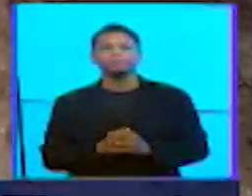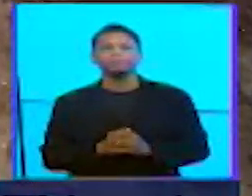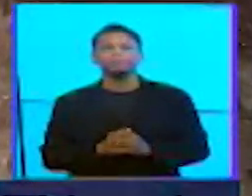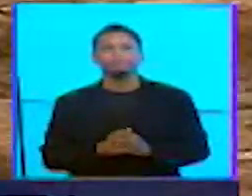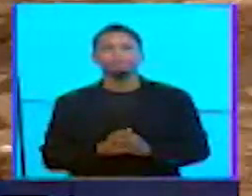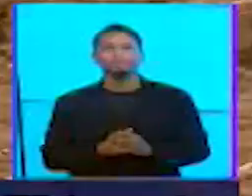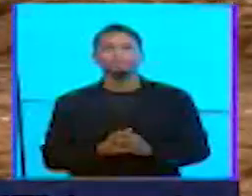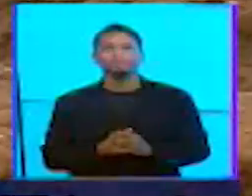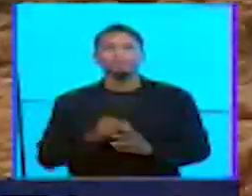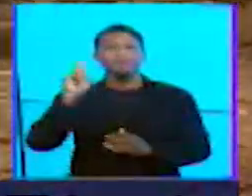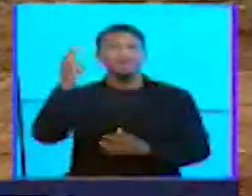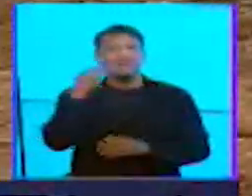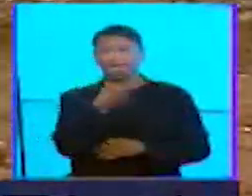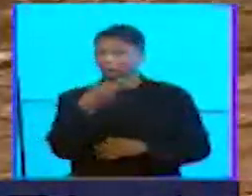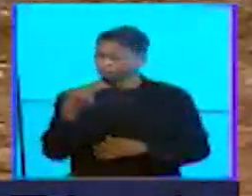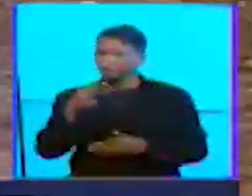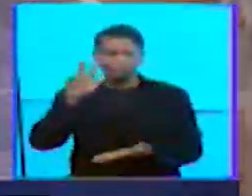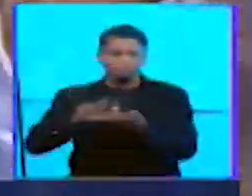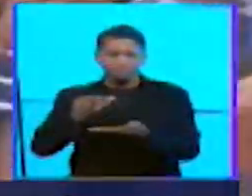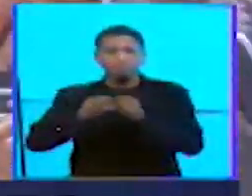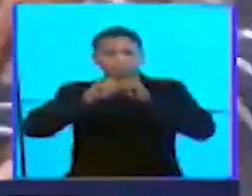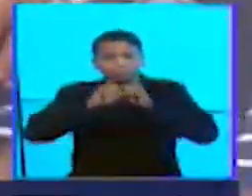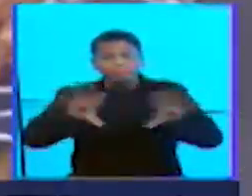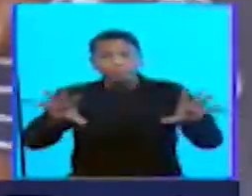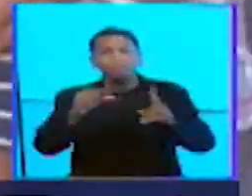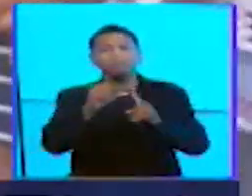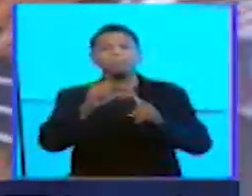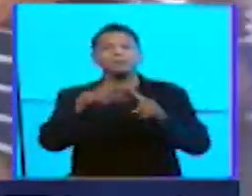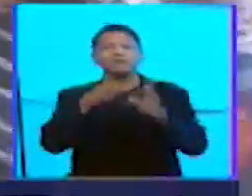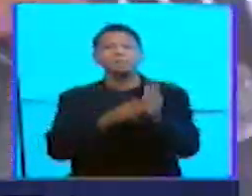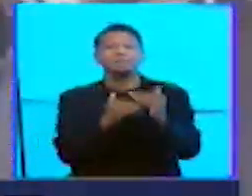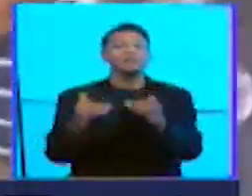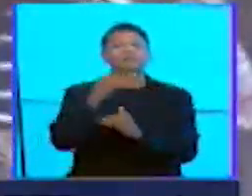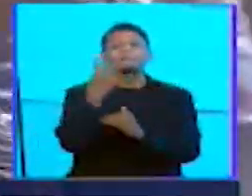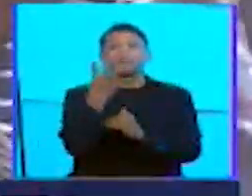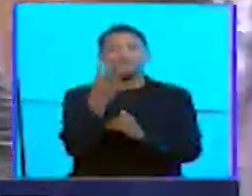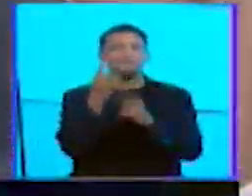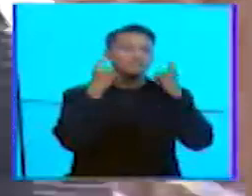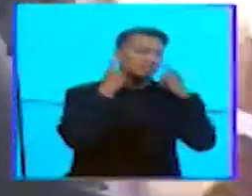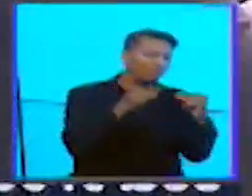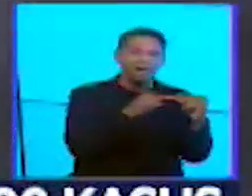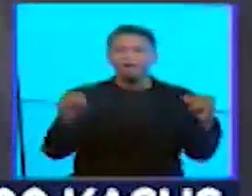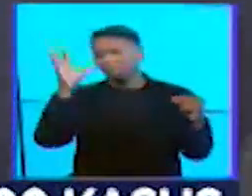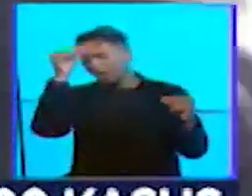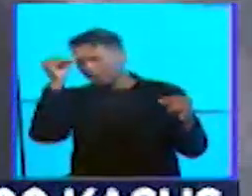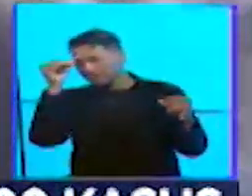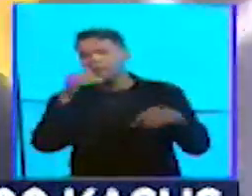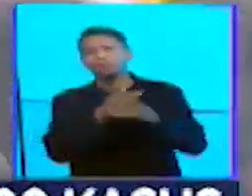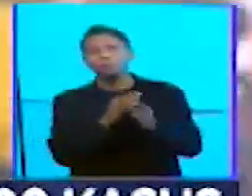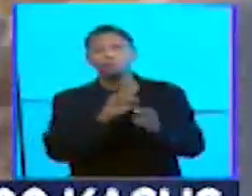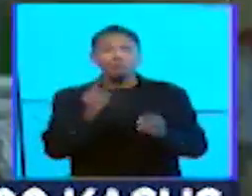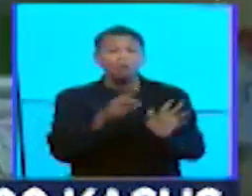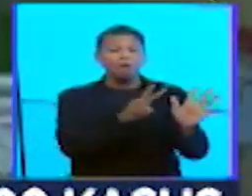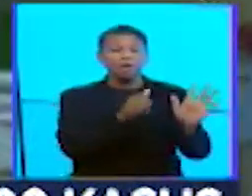Pemerintah Indonesia resmi memperpanjang PPKM level 4 di sejumlah wilayah di Jawa Bali, terhitung mulai 26 Juli hingga 2 Agustus mendatang.